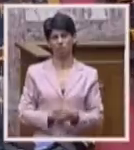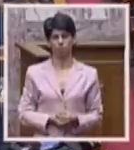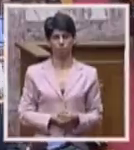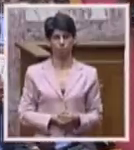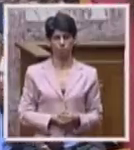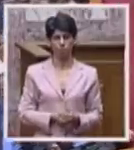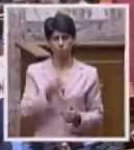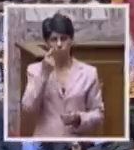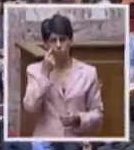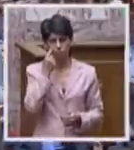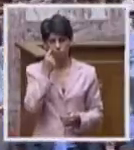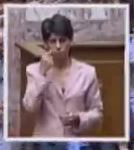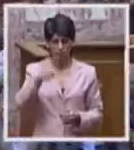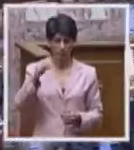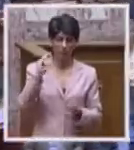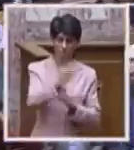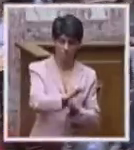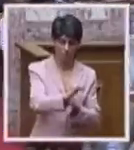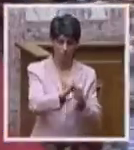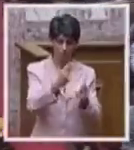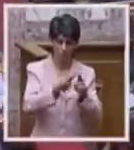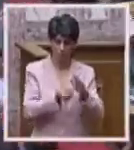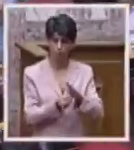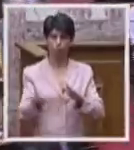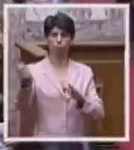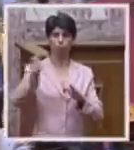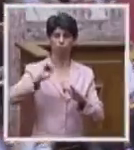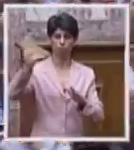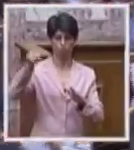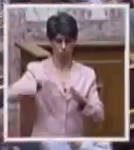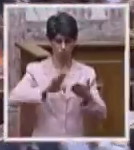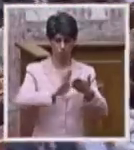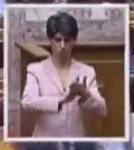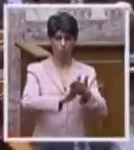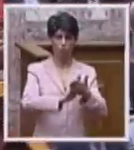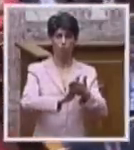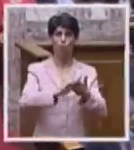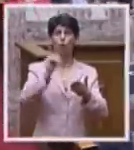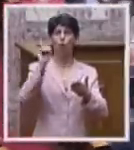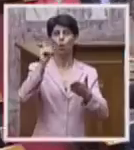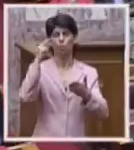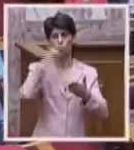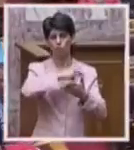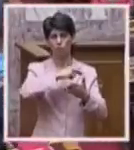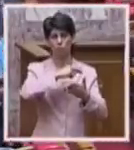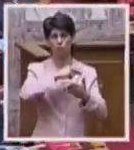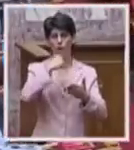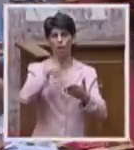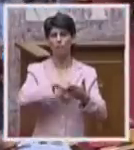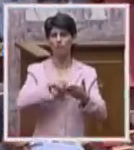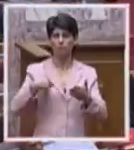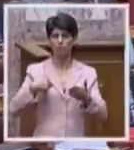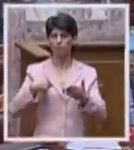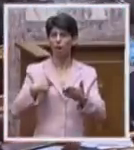την διαφυγή των κεφαλαίων στο εξωτερικό. Όπως ξέρετε, είμαι ήδη σε επαφή με την Πρωθυπουργό της Ελβετίας και κινούμαστε στην